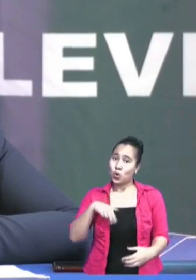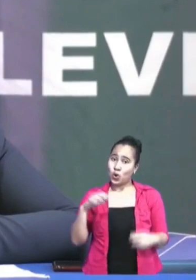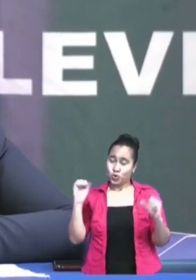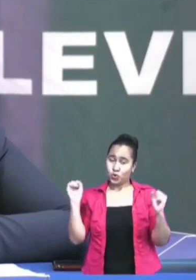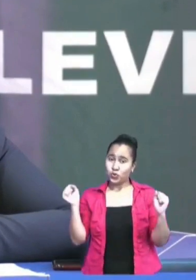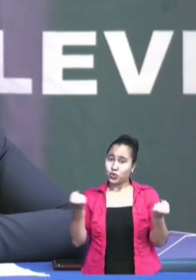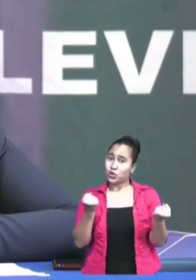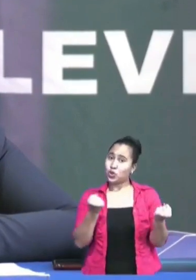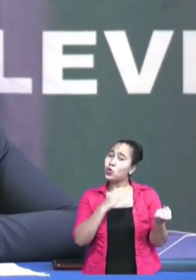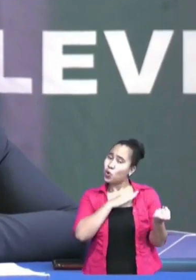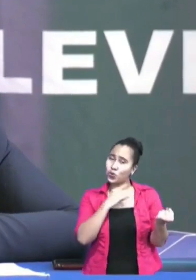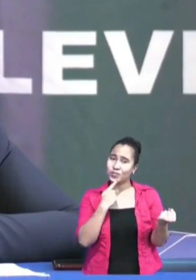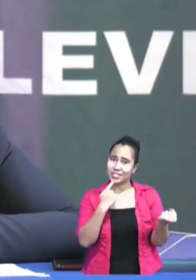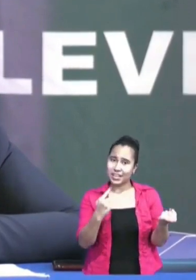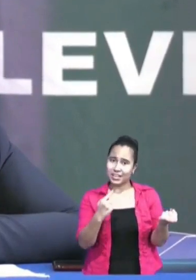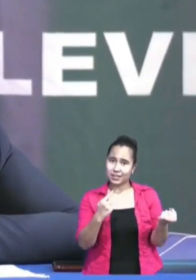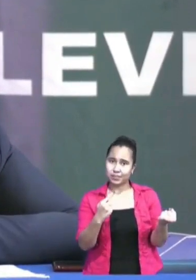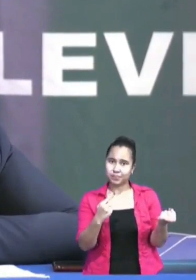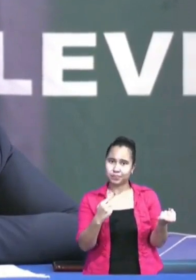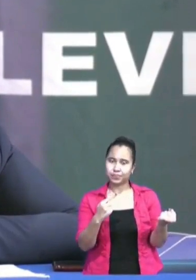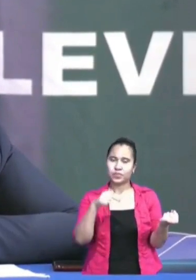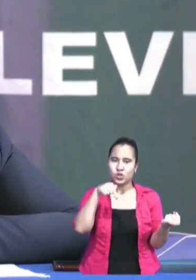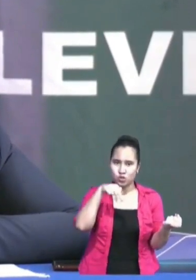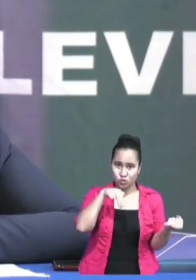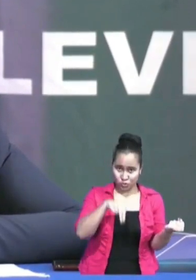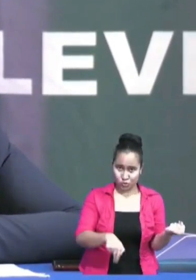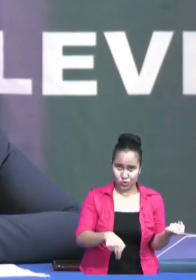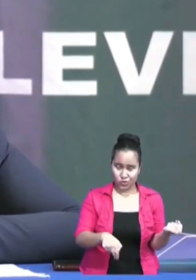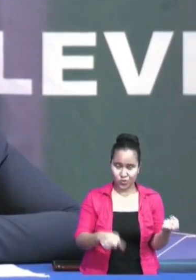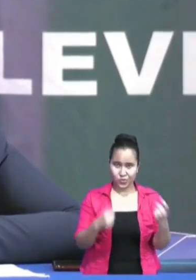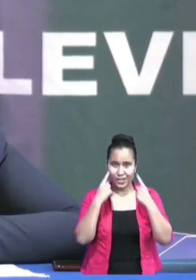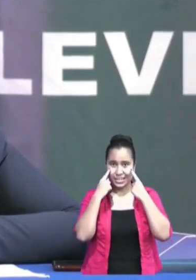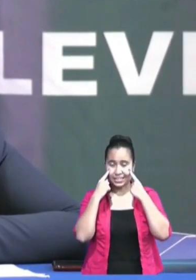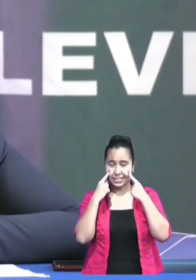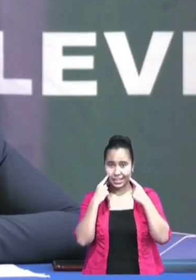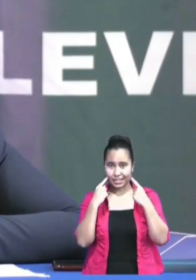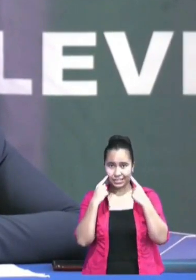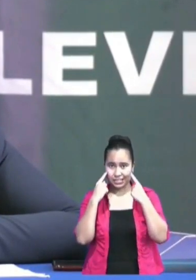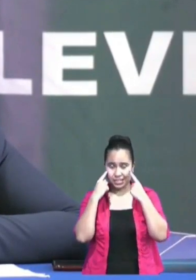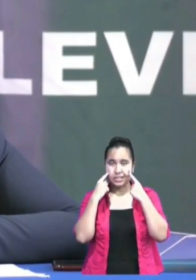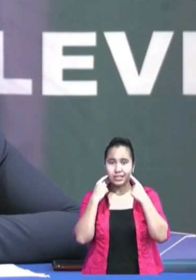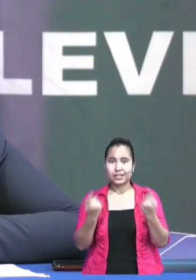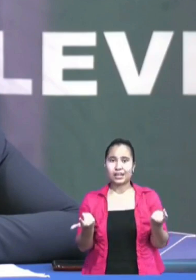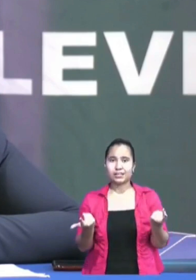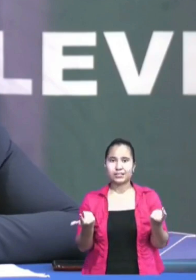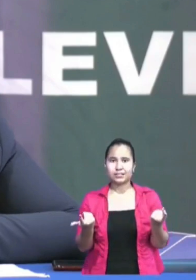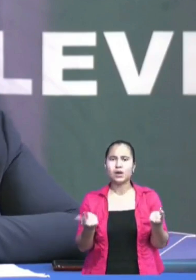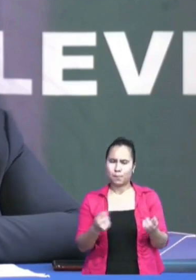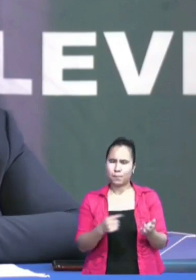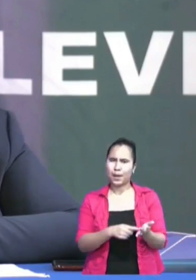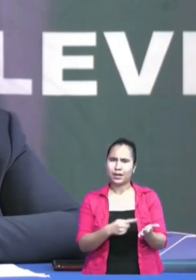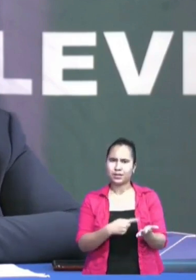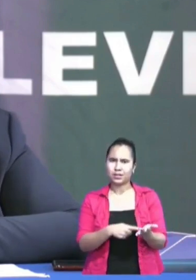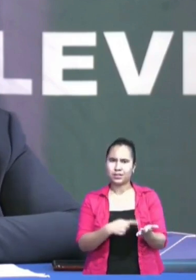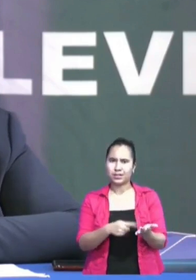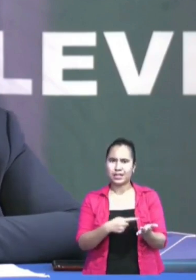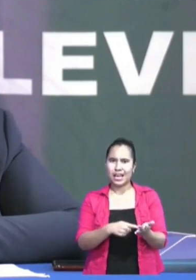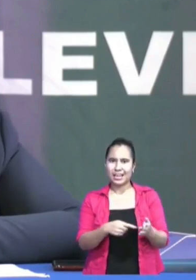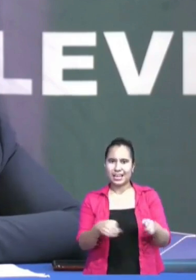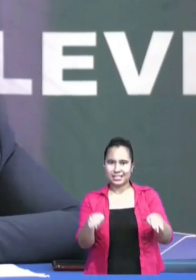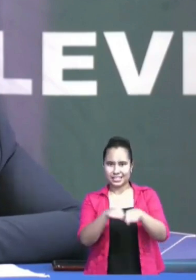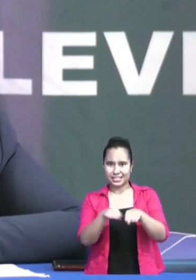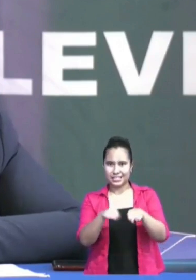we gaan nu van deze gelegenheid gebruik maken om te synchroniseren. En we sluiten het